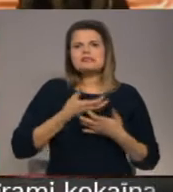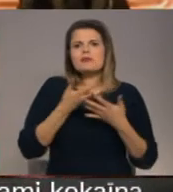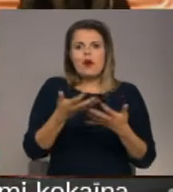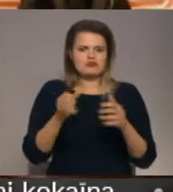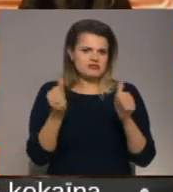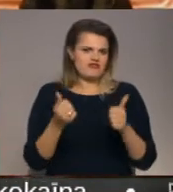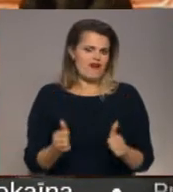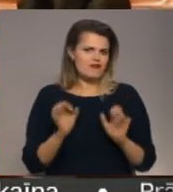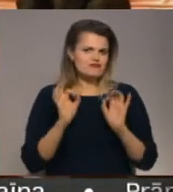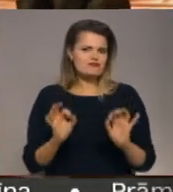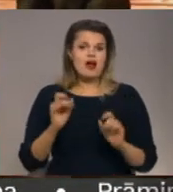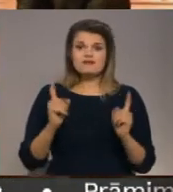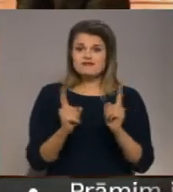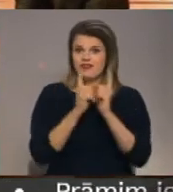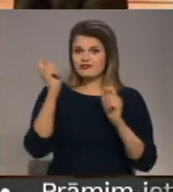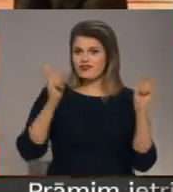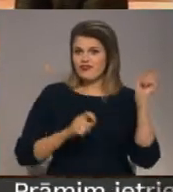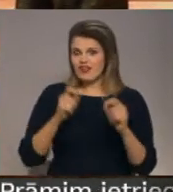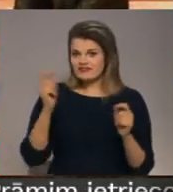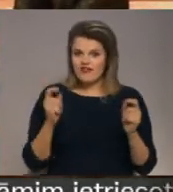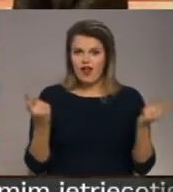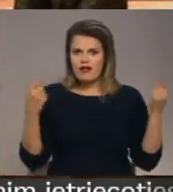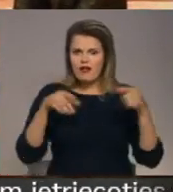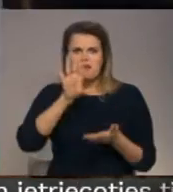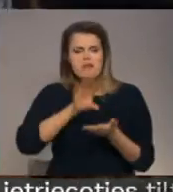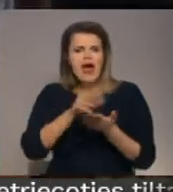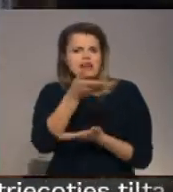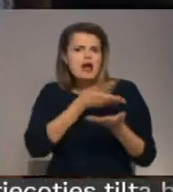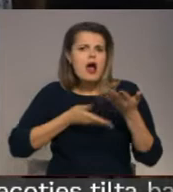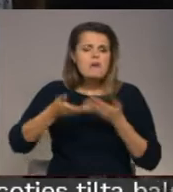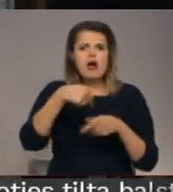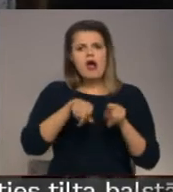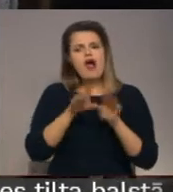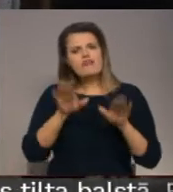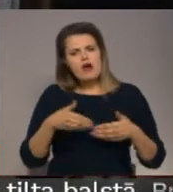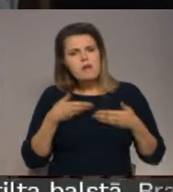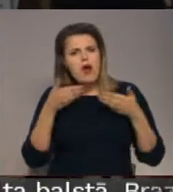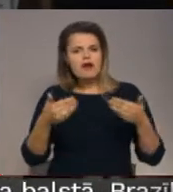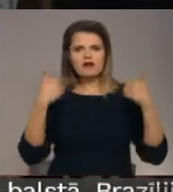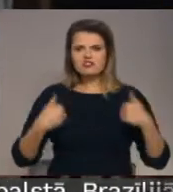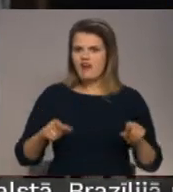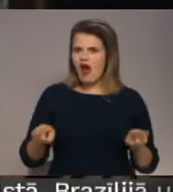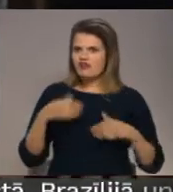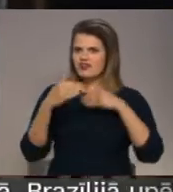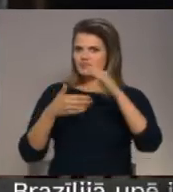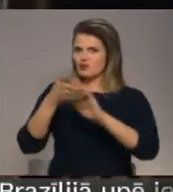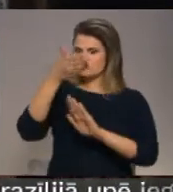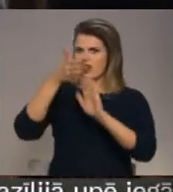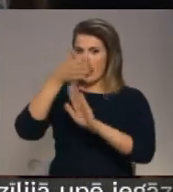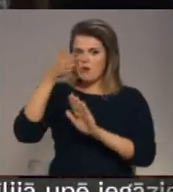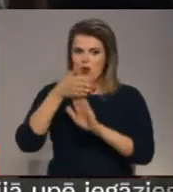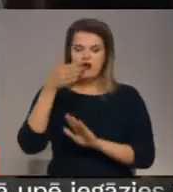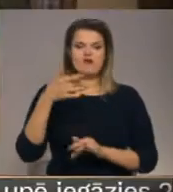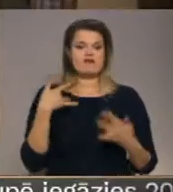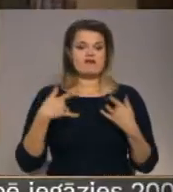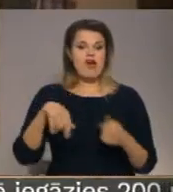veids. Satikšanās festivālos ir ne tikai pieredzes apmaiņa un iespēja parādīt savu izaugsmu. Tiskāta vidusskolas teātra